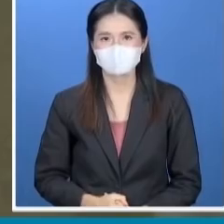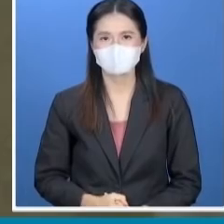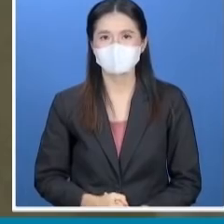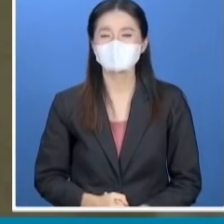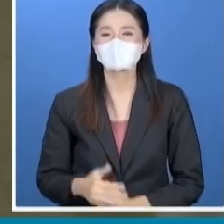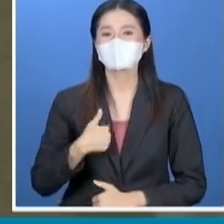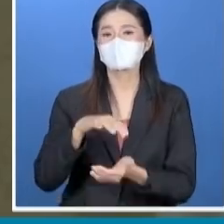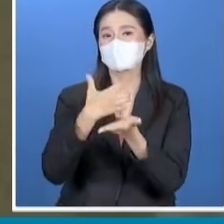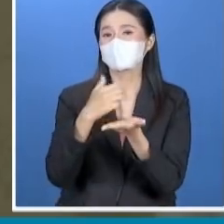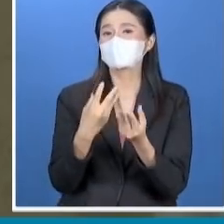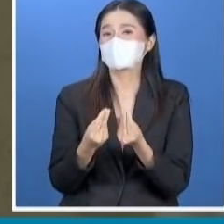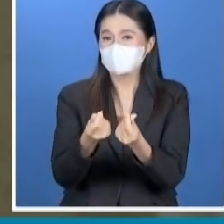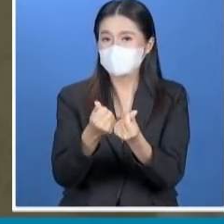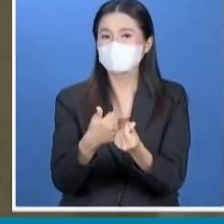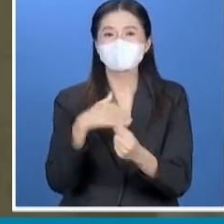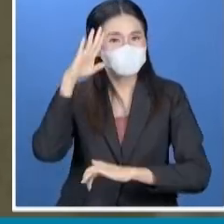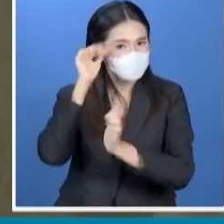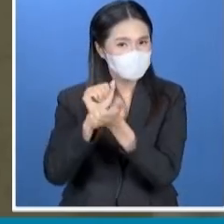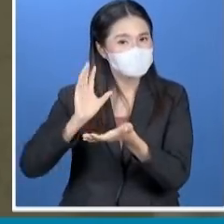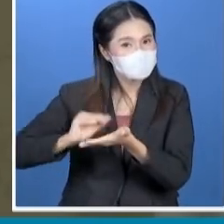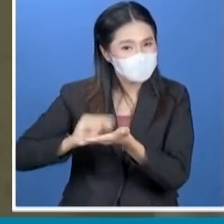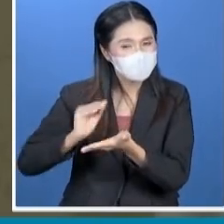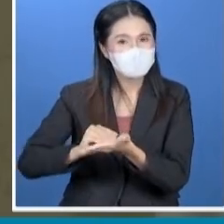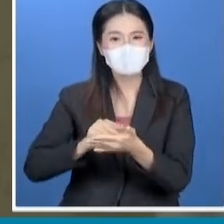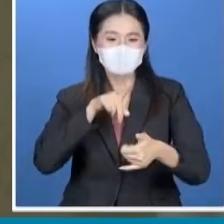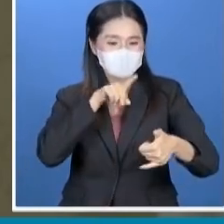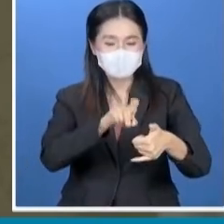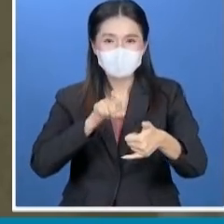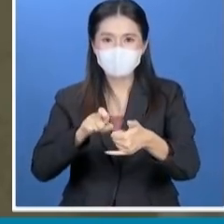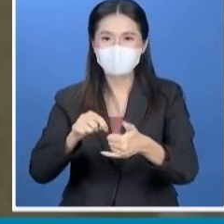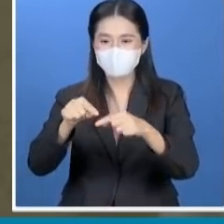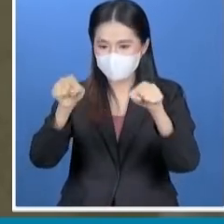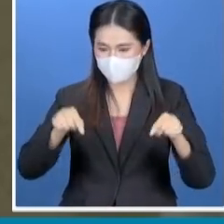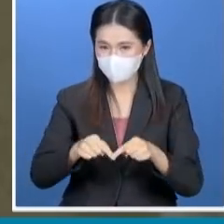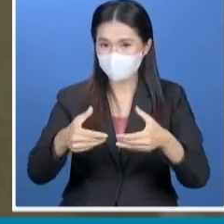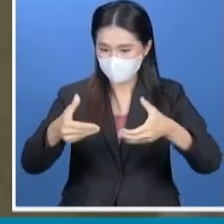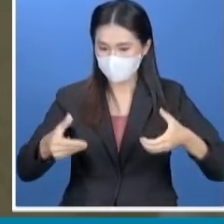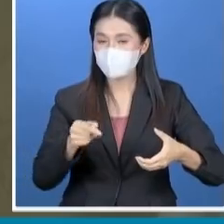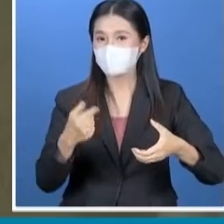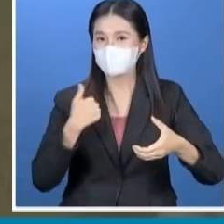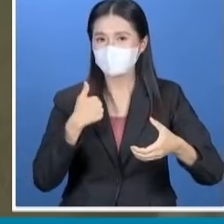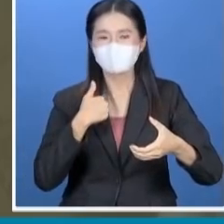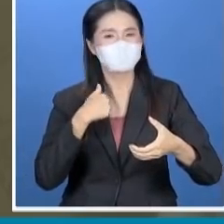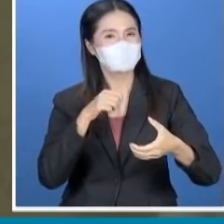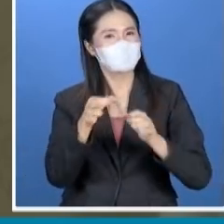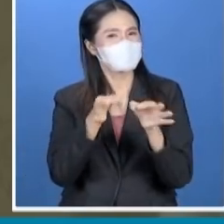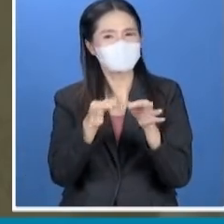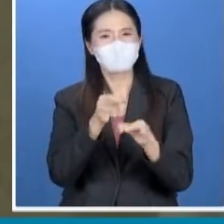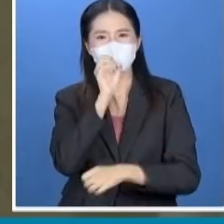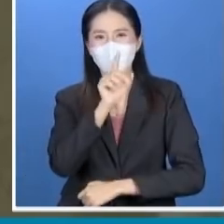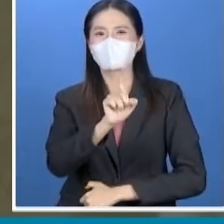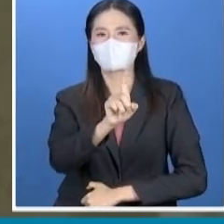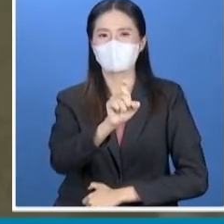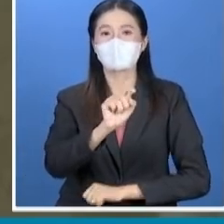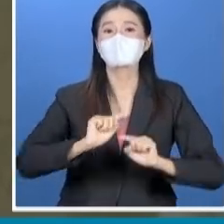นี่เป็นรายละเอียดในการที่พนักงานสอบสวนรวบรวมแล้วสอบปากคำอยู่ในสำนวนการสอบสวนนะฮะคงจะไม่สามารถอธิบายได้ตรงนี้นะ